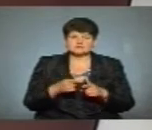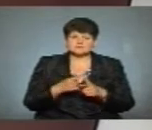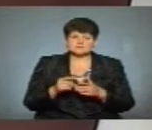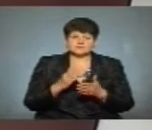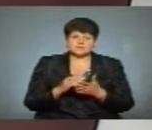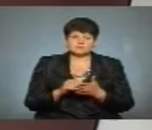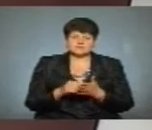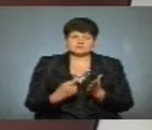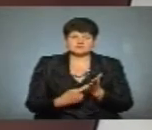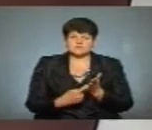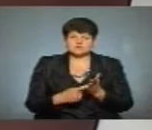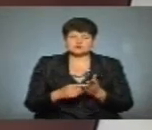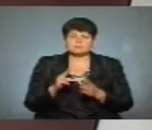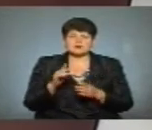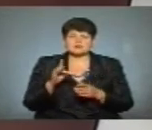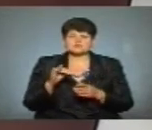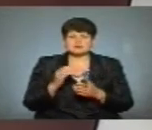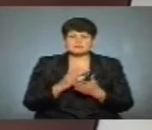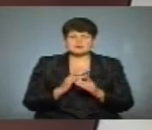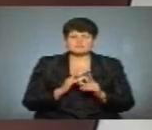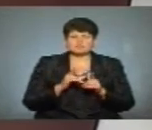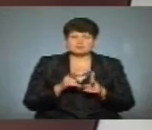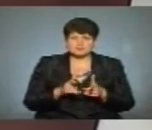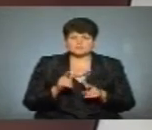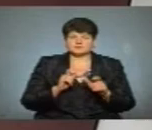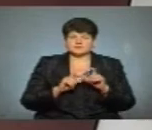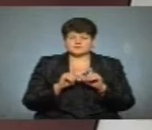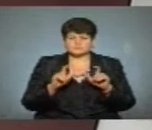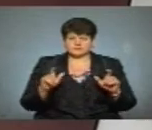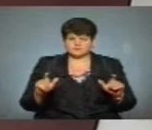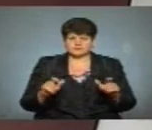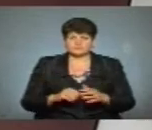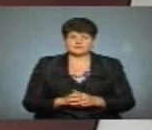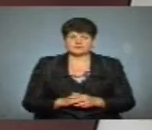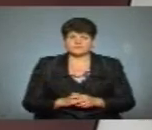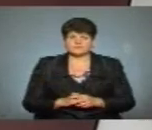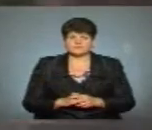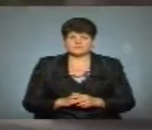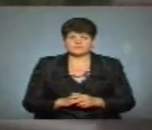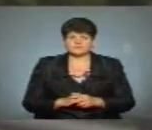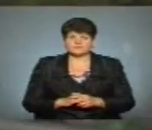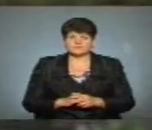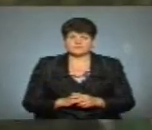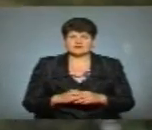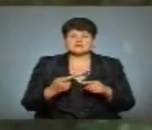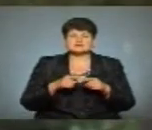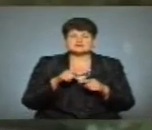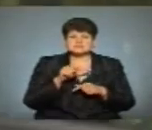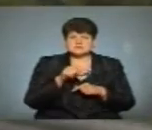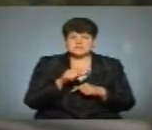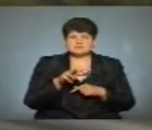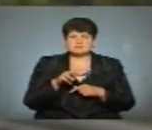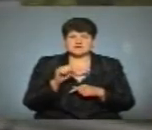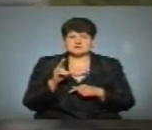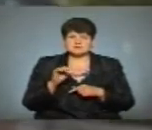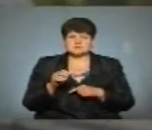які підтверджують, що призовники мають вступати до вишу, з'ясовувала Діана Ярошенко. Це Максим Ковальчук.